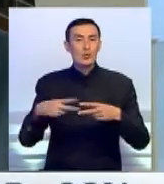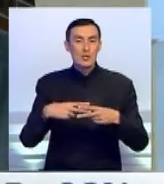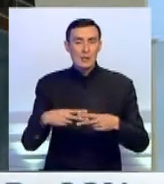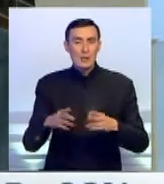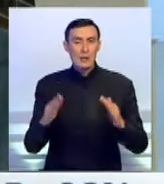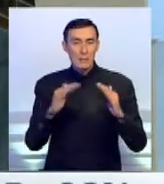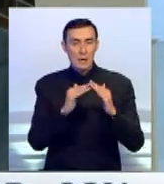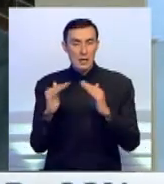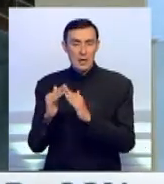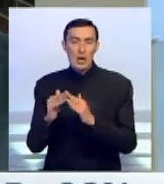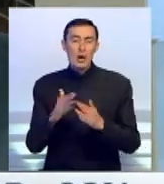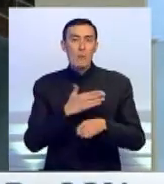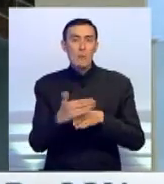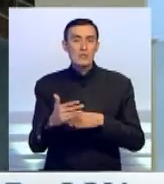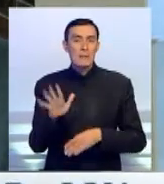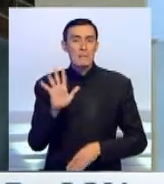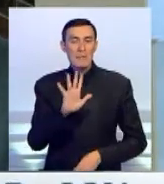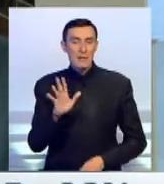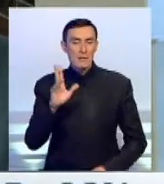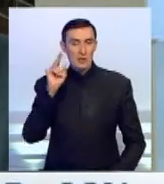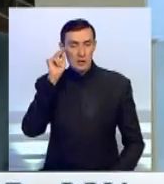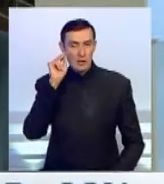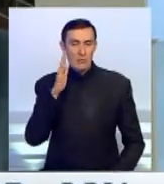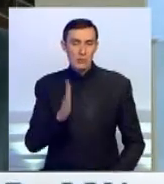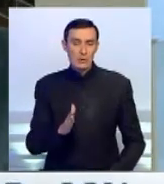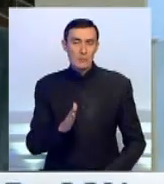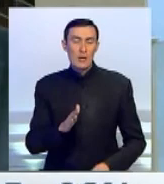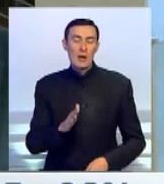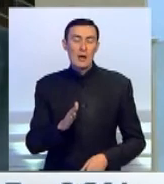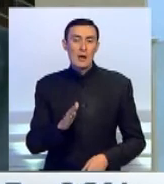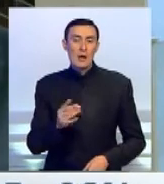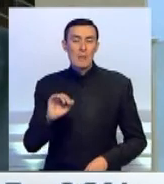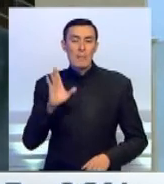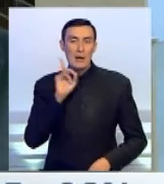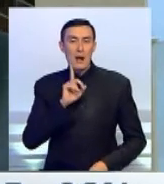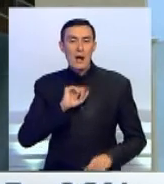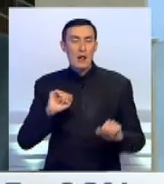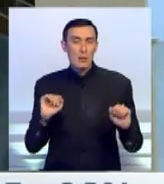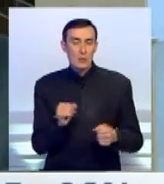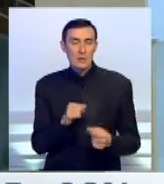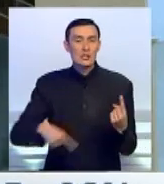что к 5 числу мы поставим уже на холодную циркуляцию тепловые сети.